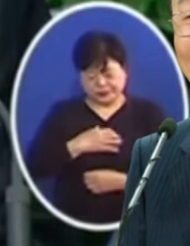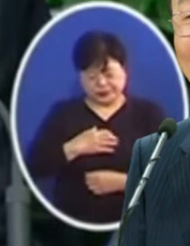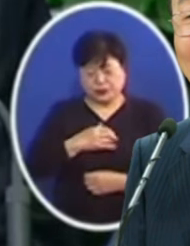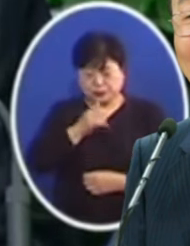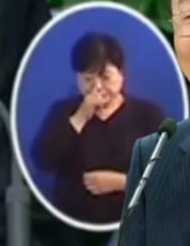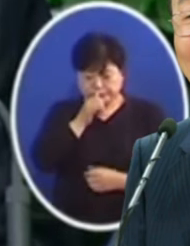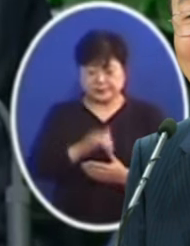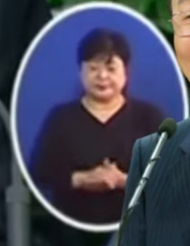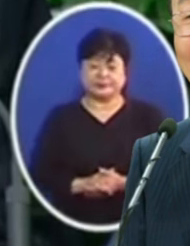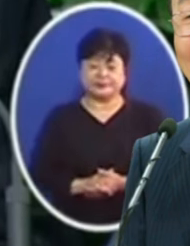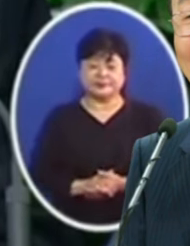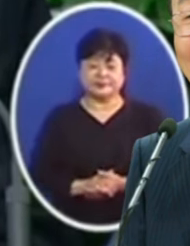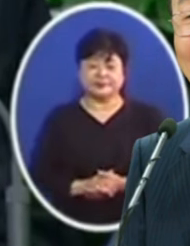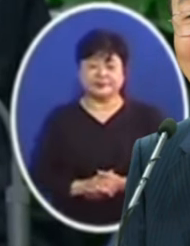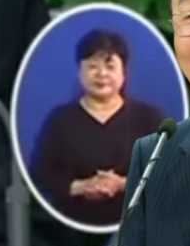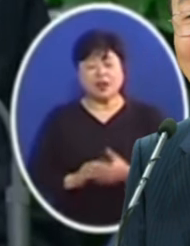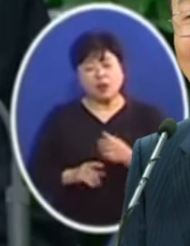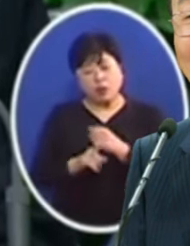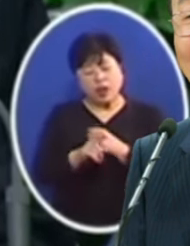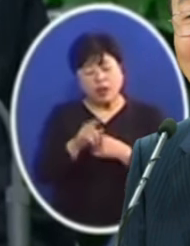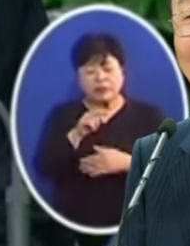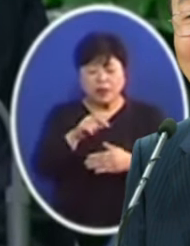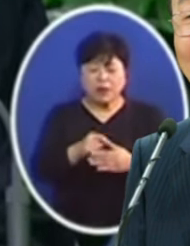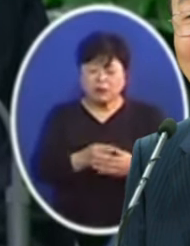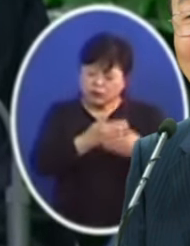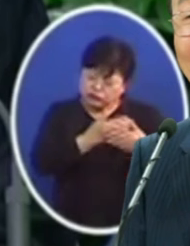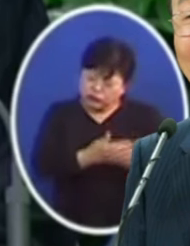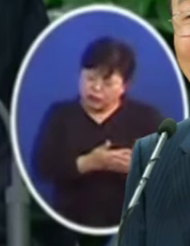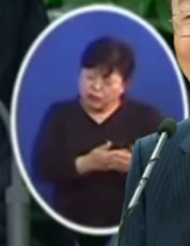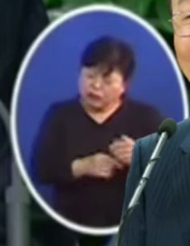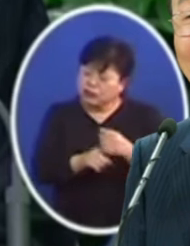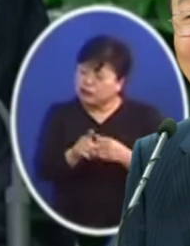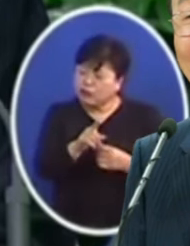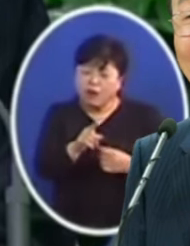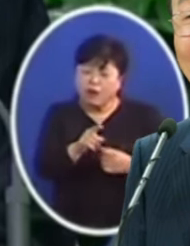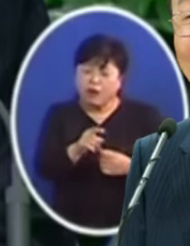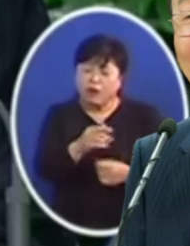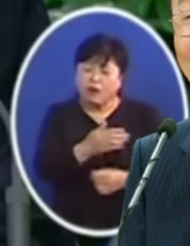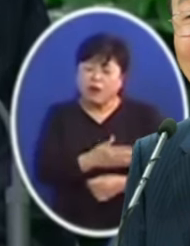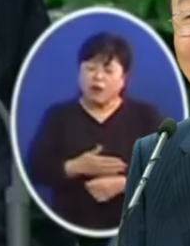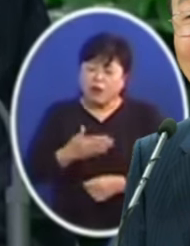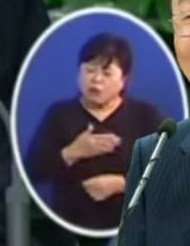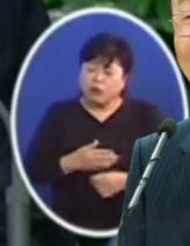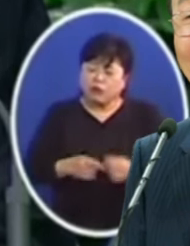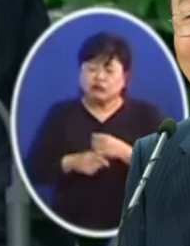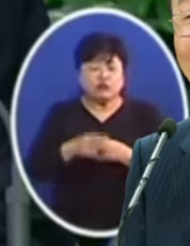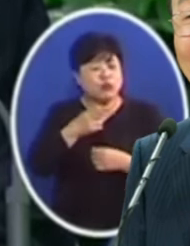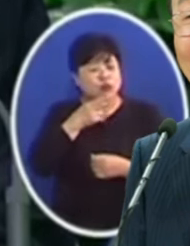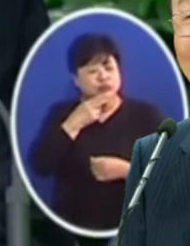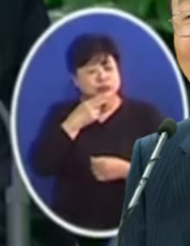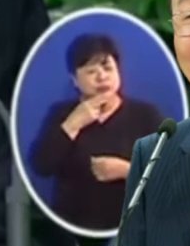괴롭습니다. 왜 내 마음이 무겁고 괴로울까? 왜 몸이 이유 없이